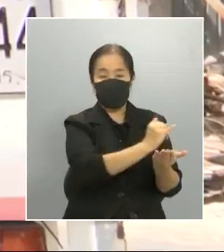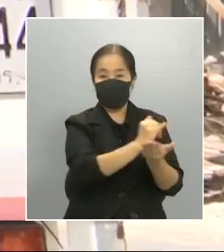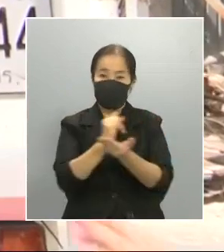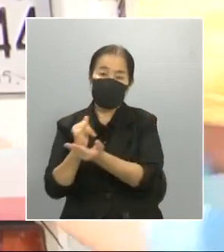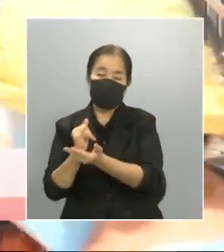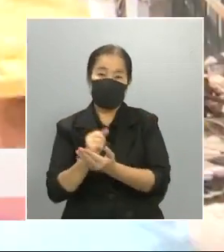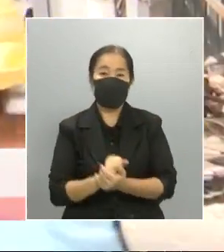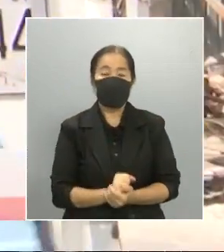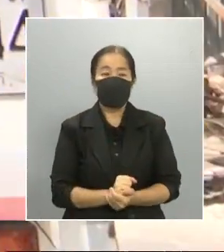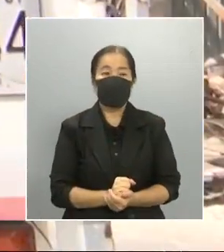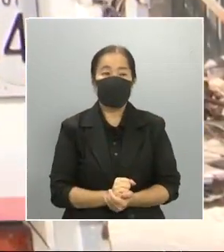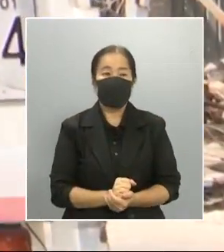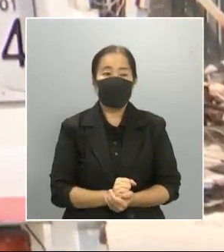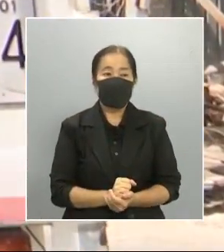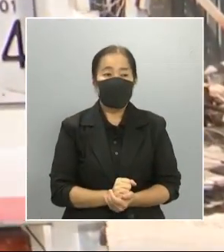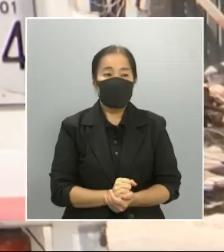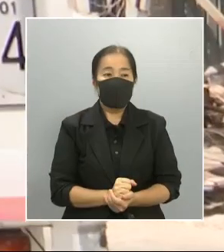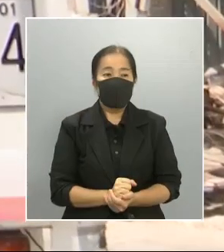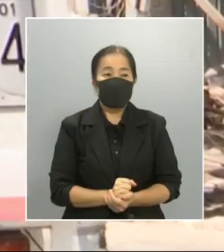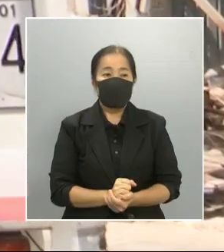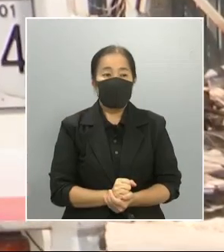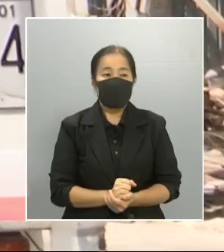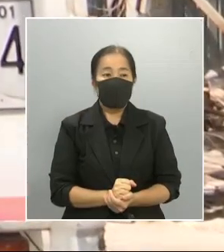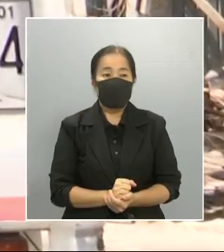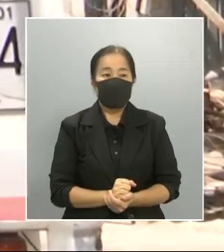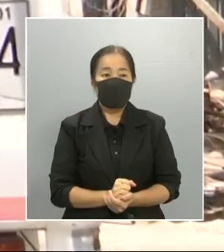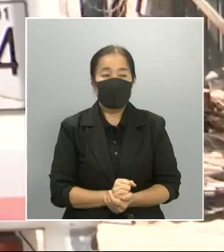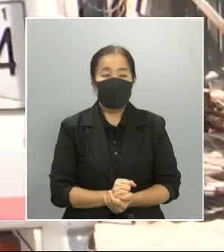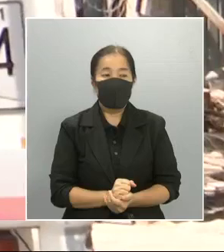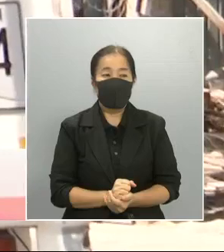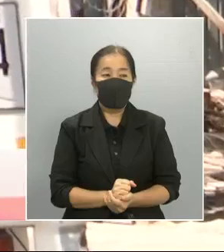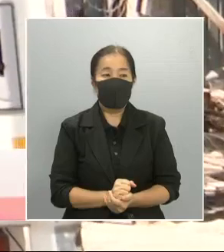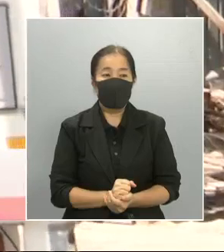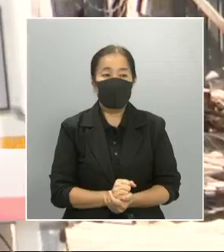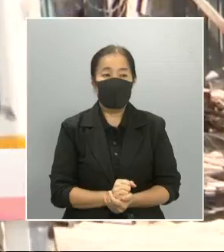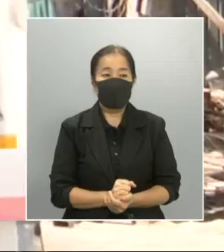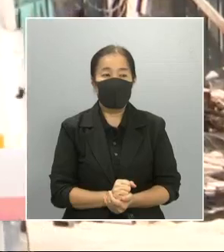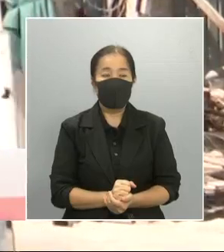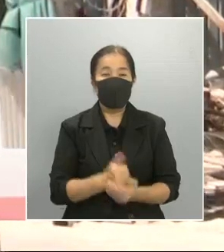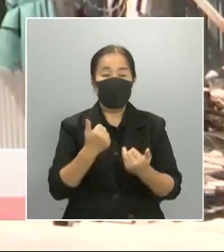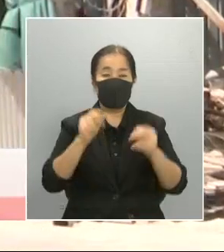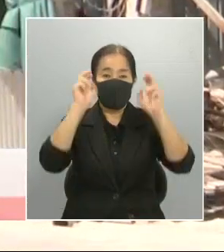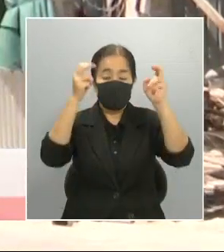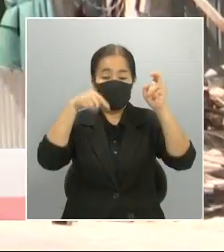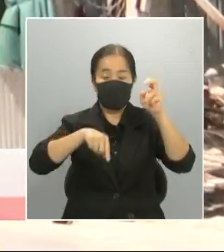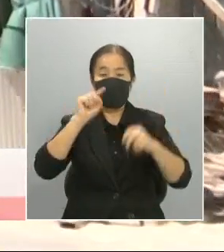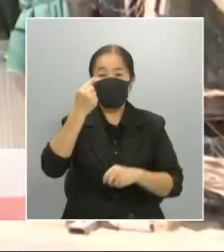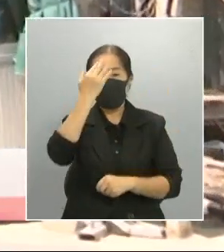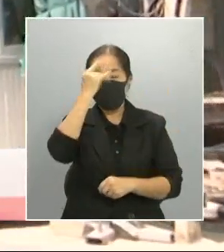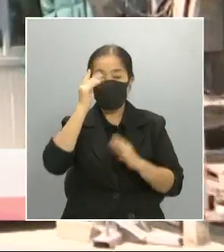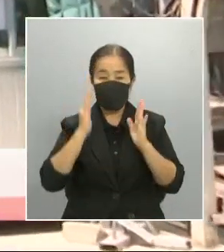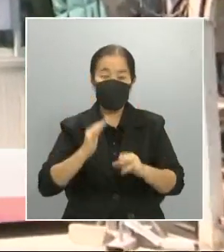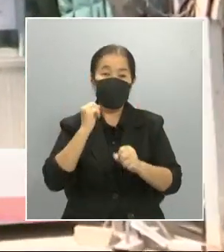ฮะนี้เนี่ยนะครับค่ะอันนี้ก็เป็นอีกประเด็นนึงนะครับเพราะคุณงาน